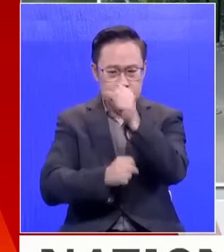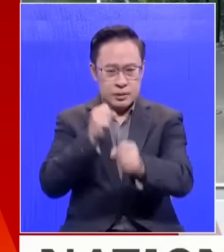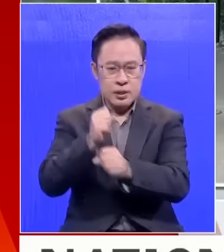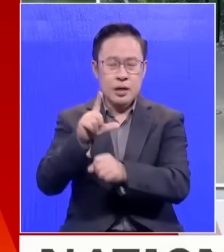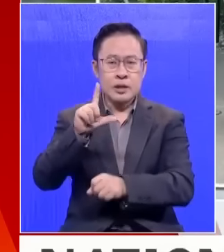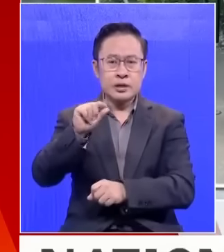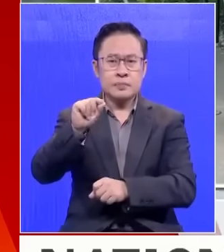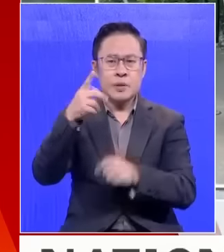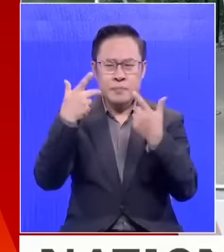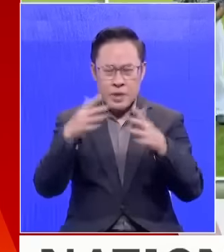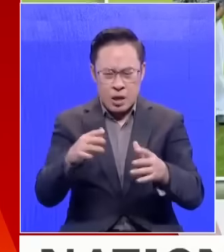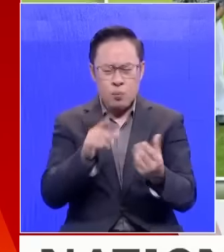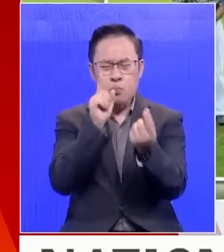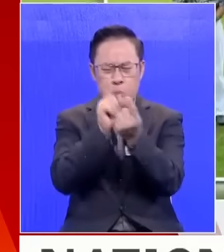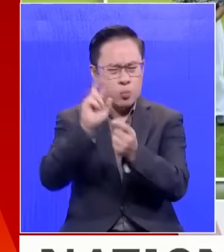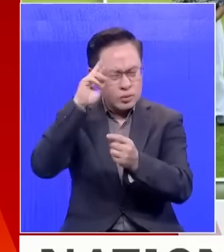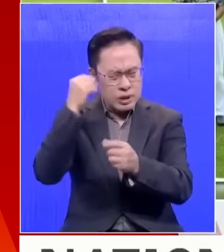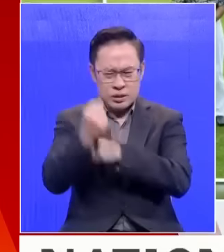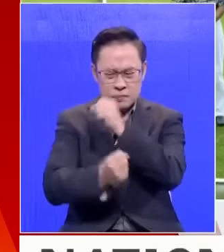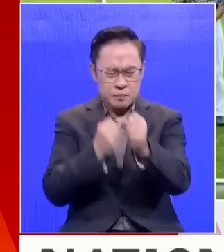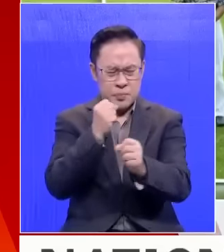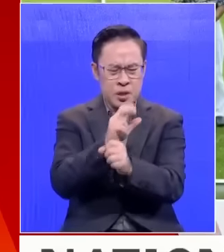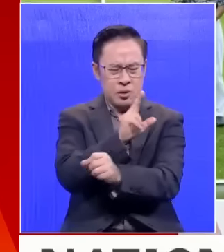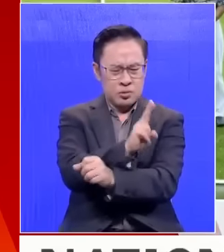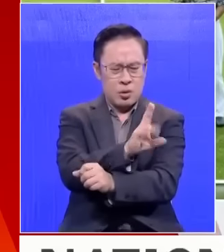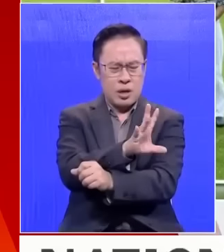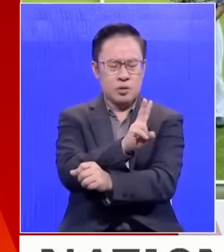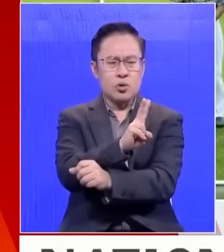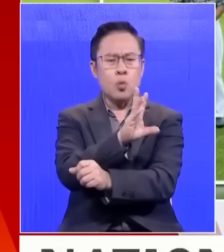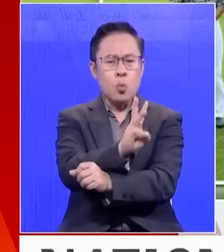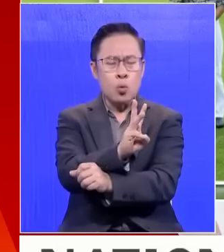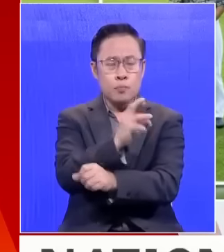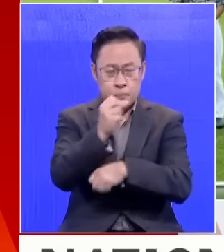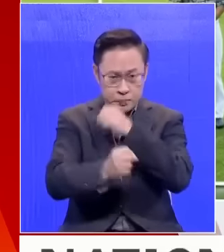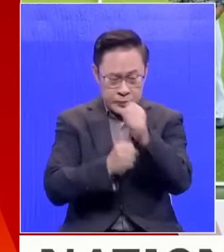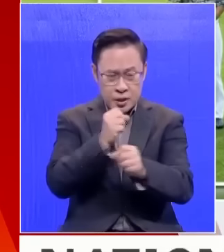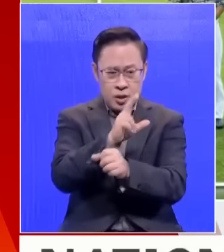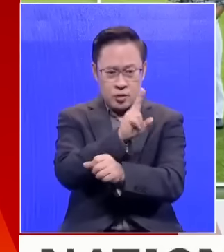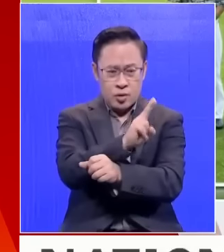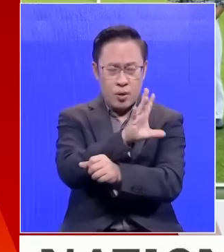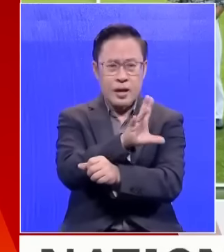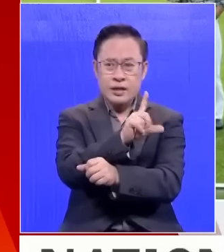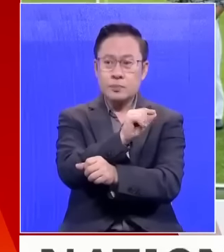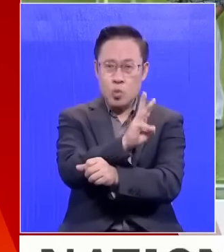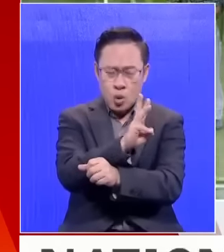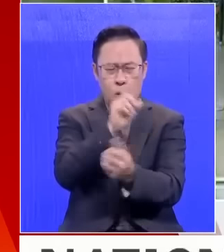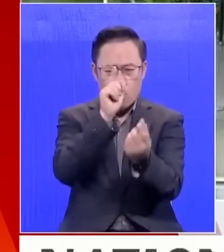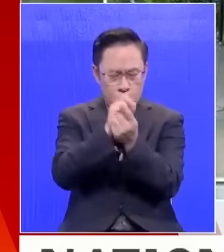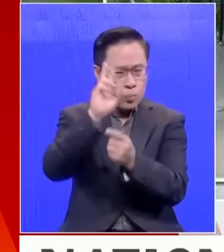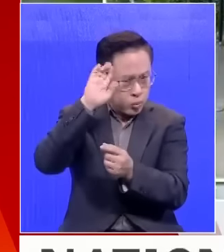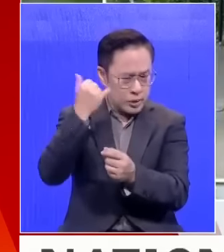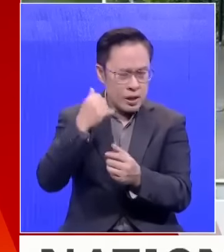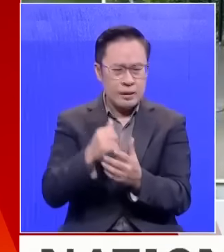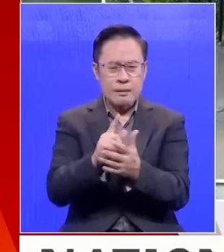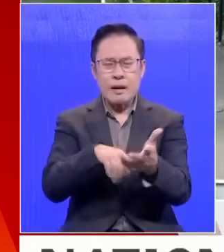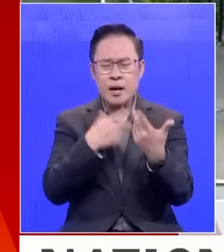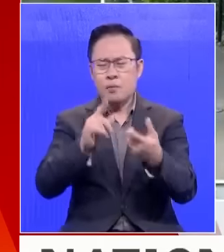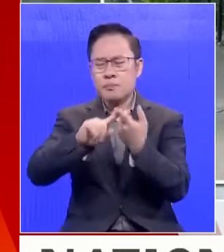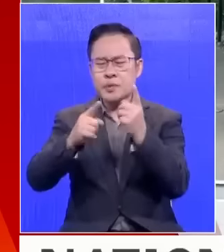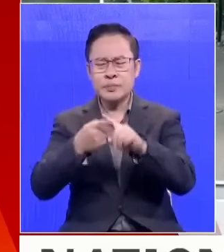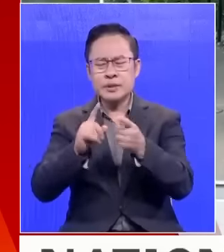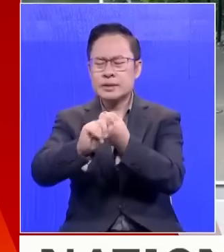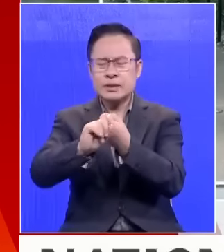ไม่มีอะไรและรู้จักกันมาตั้งแต่ปี26นะนักข่าวก็ถามภาพออกมามันมีนัยยะทางการเมืองไหมคุณอนุทินบอกก็คุณทักษิ